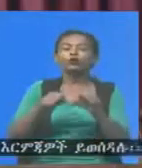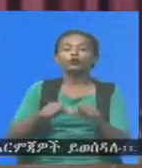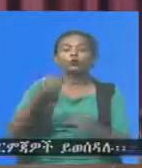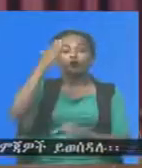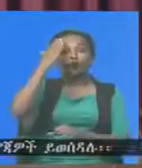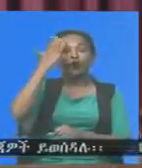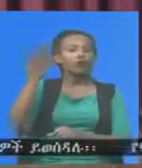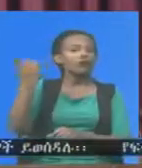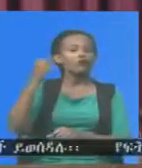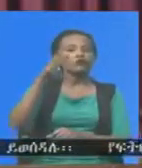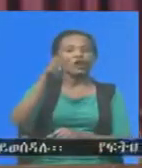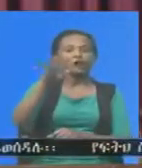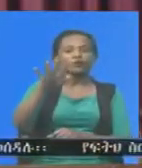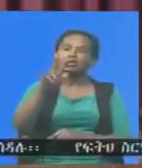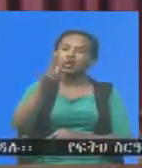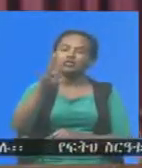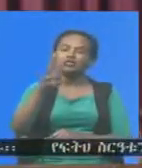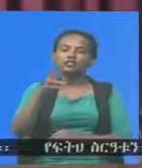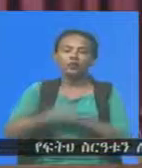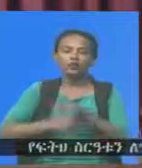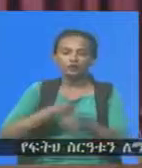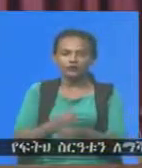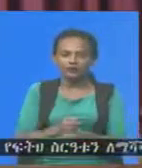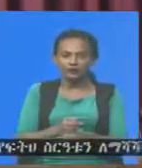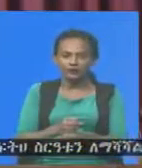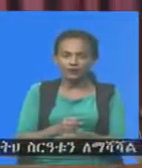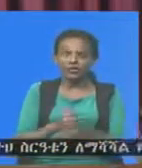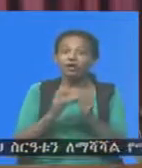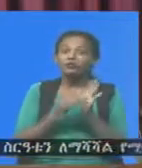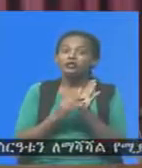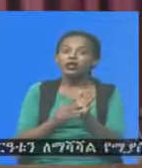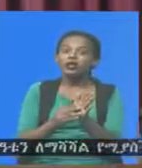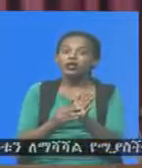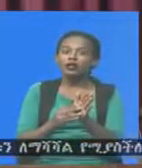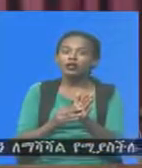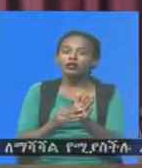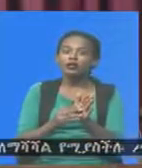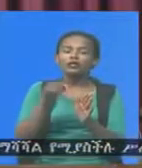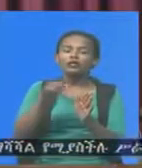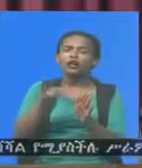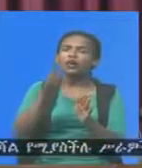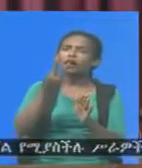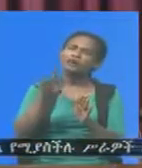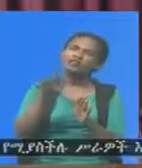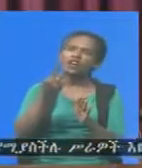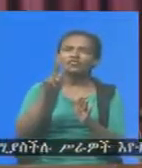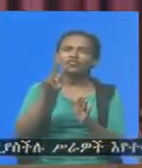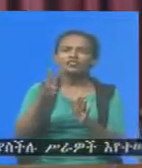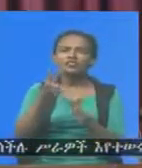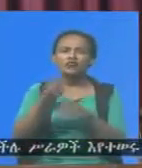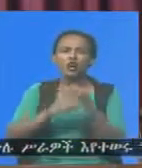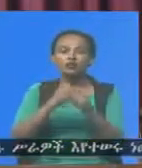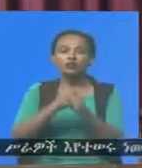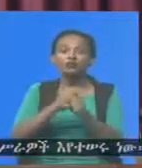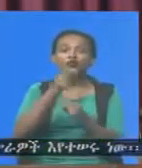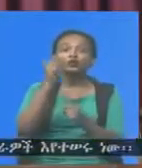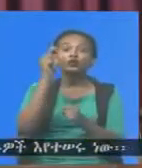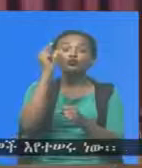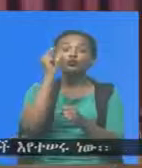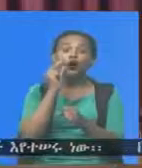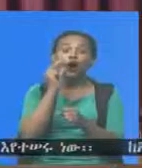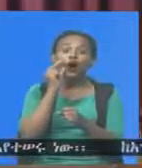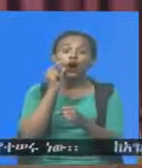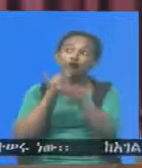ላለፉት 25 26 አመታት ለምሳሌ የዛሬ 25 26 አመታት ቡና ኤክስፖርት